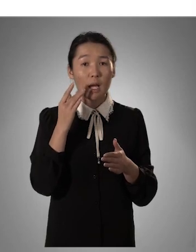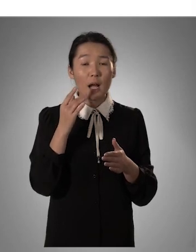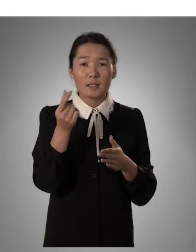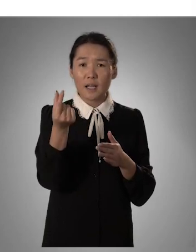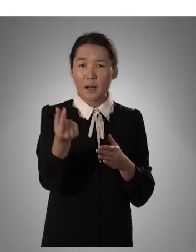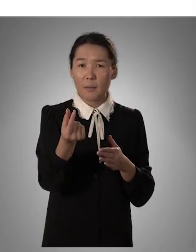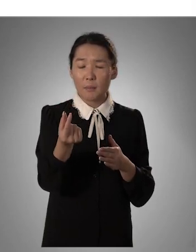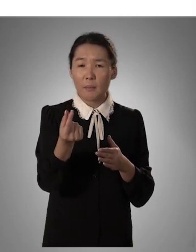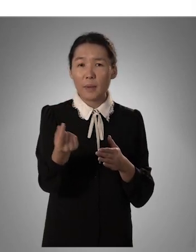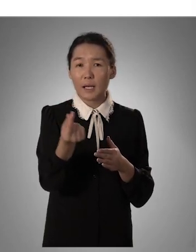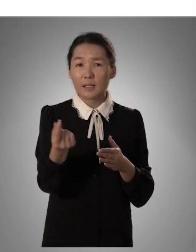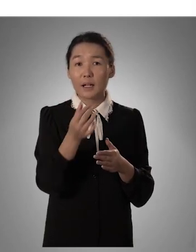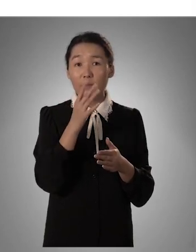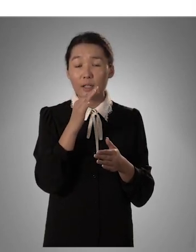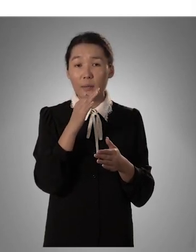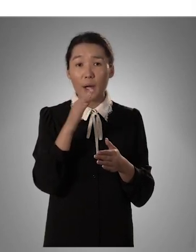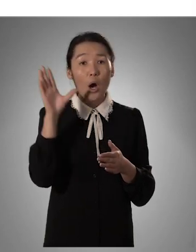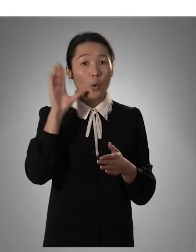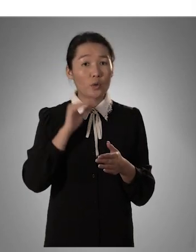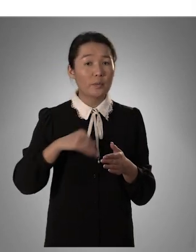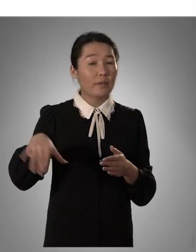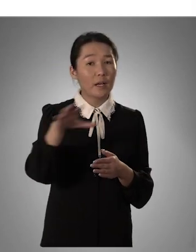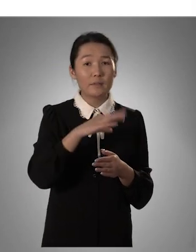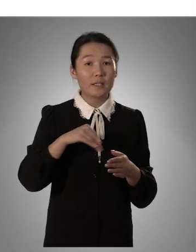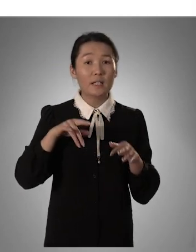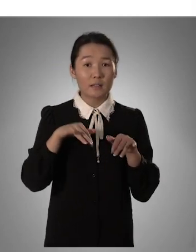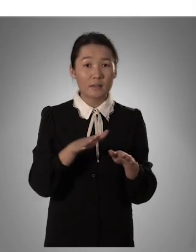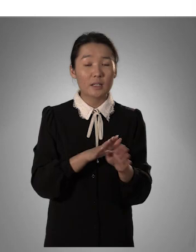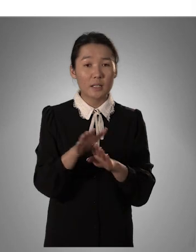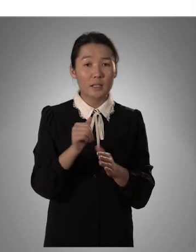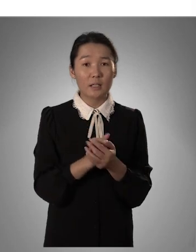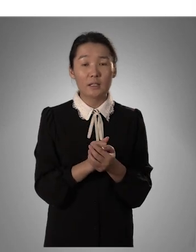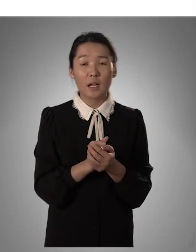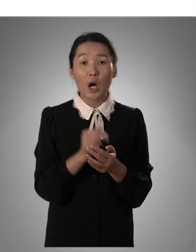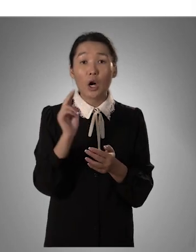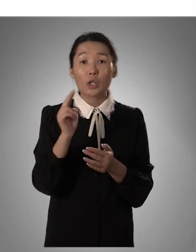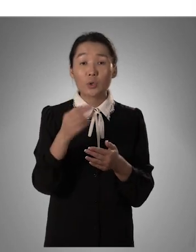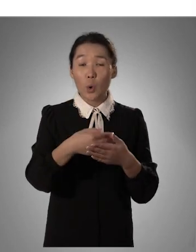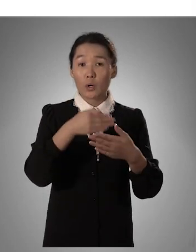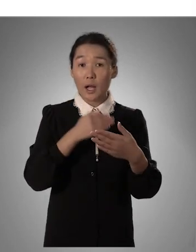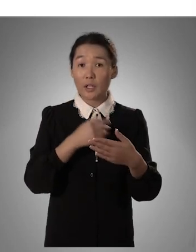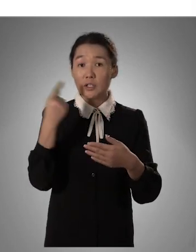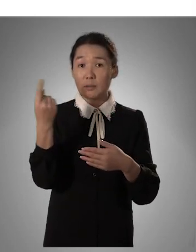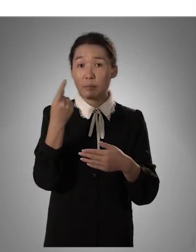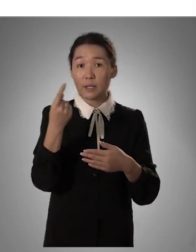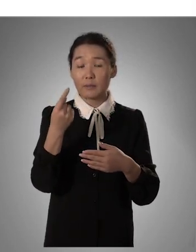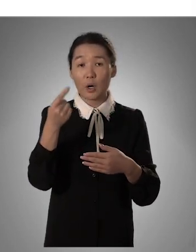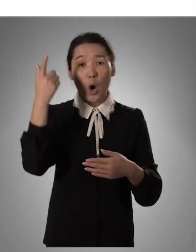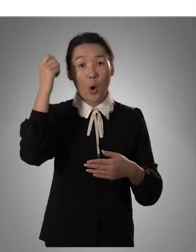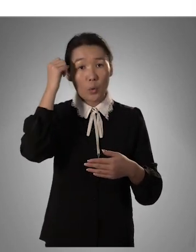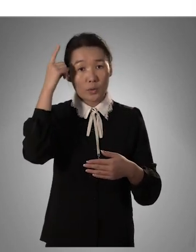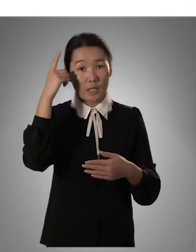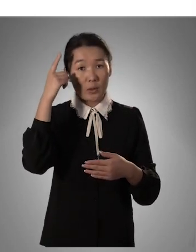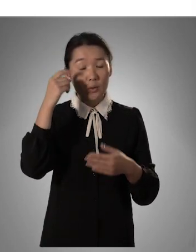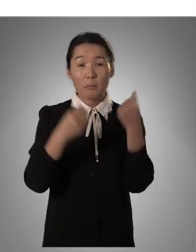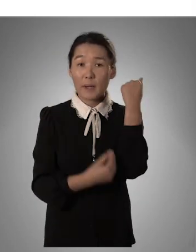все дела так говорят также я о том кто раньше других 1 узнает последние новости и события